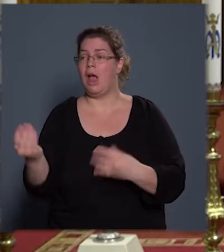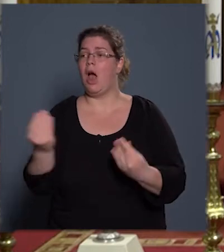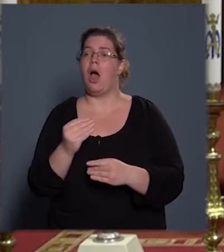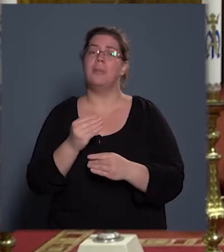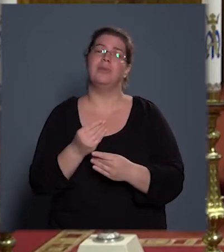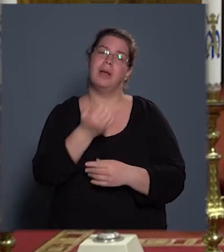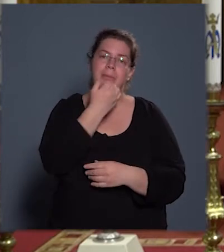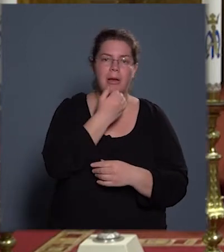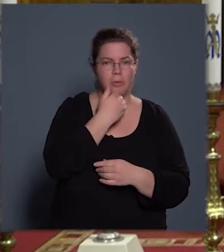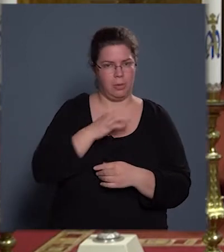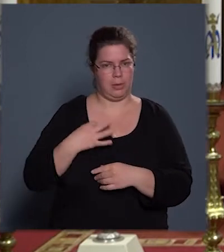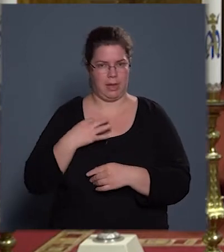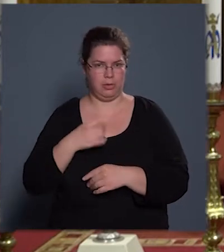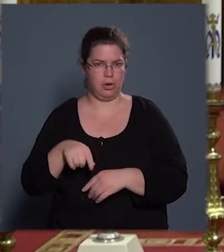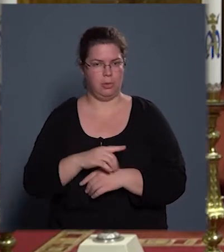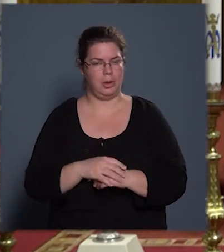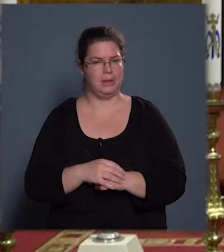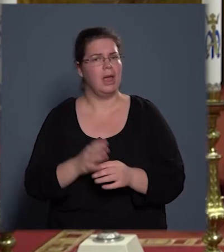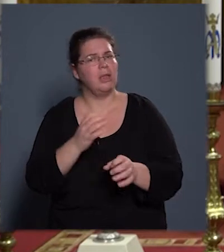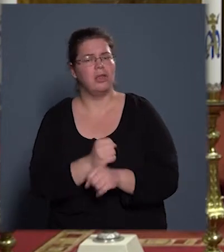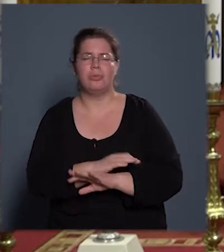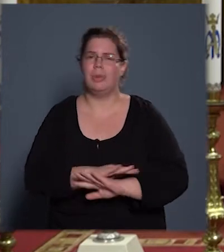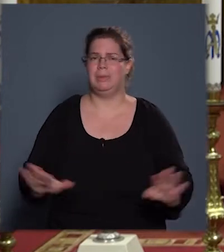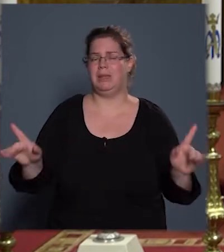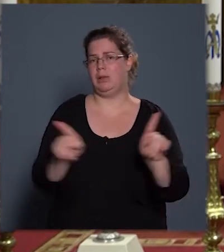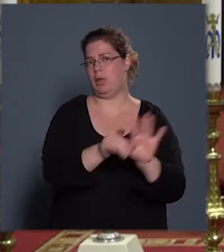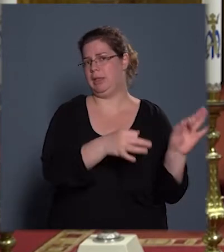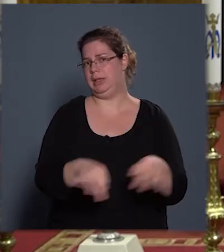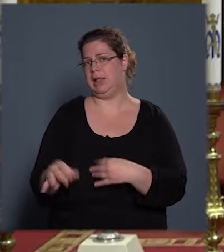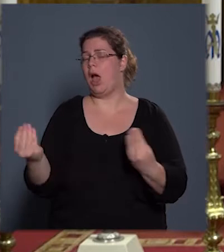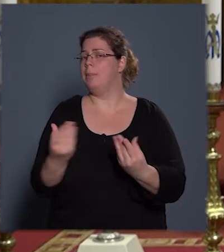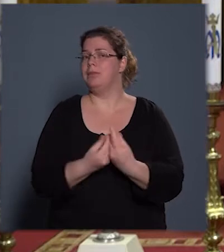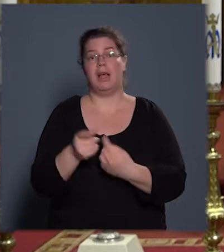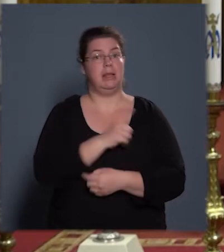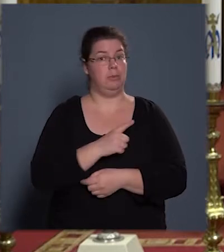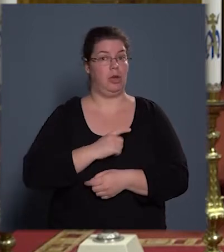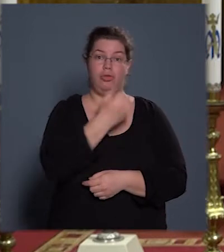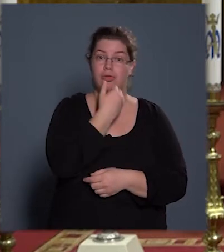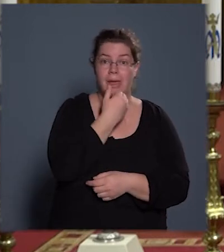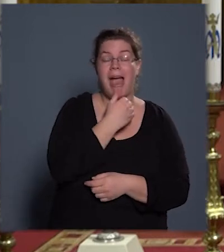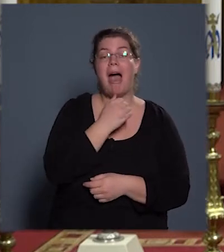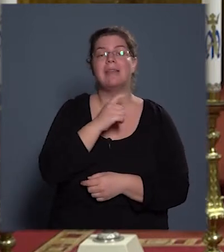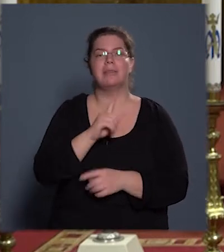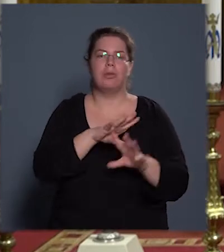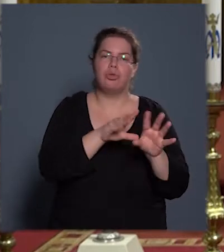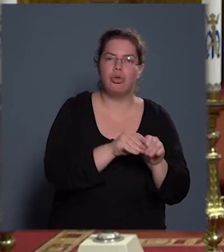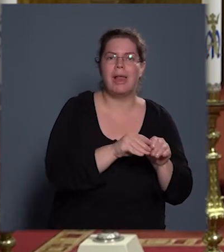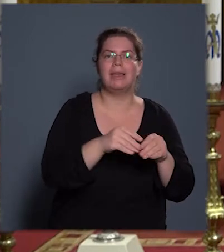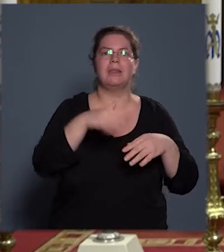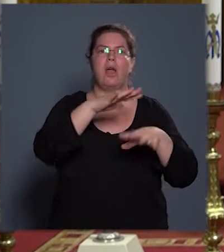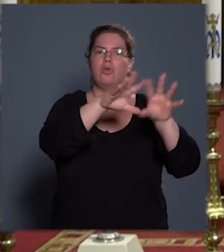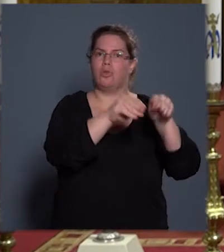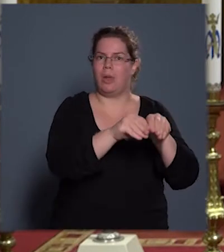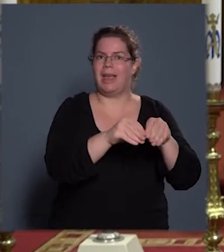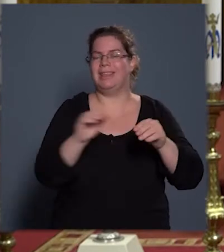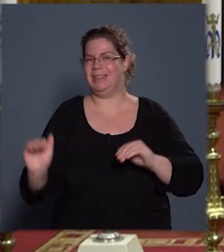az egészségünket. Tartsunk be minden olyan intézkedést, amiben nem csak a saját, hanem a szüleink, nagyszüleink,